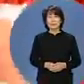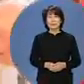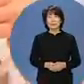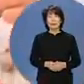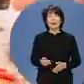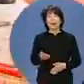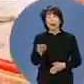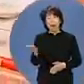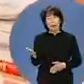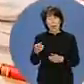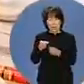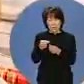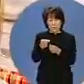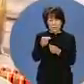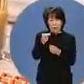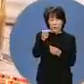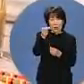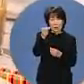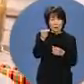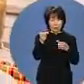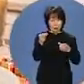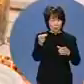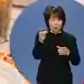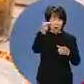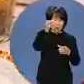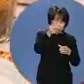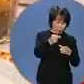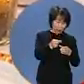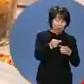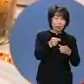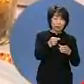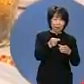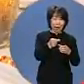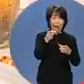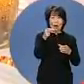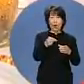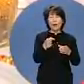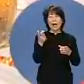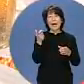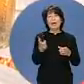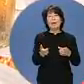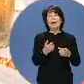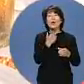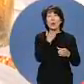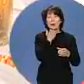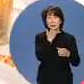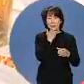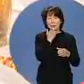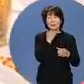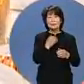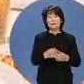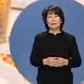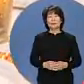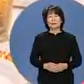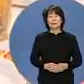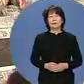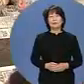このあと爪楊枝とティッシュペーパーで作ったキャンドルの芯を入れれば固まるのを待つだ